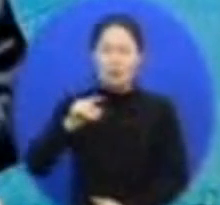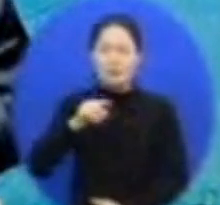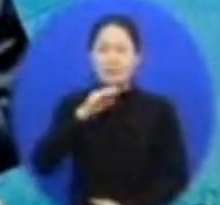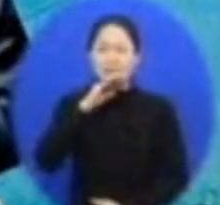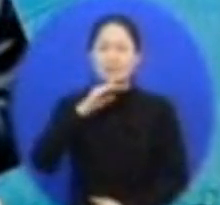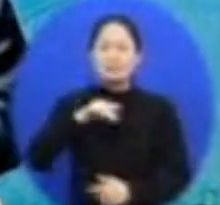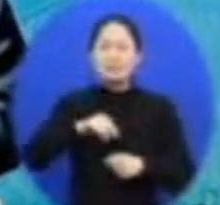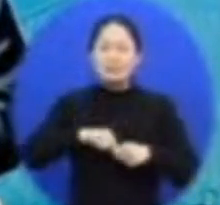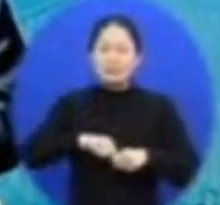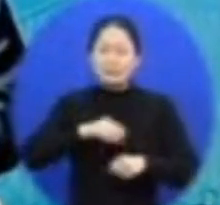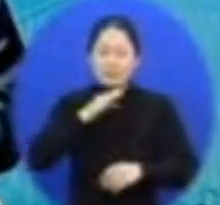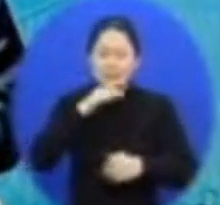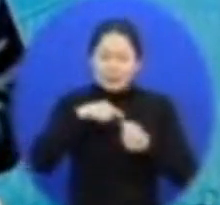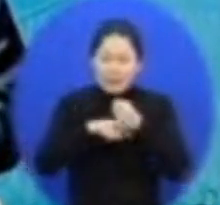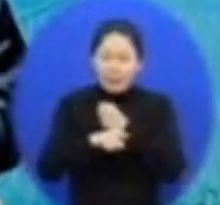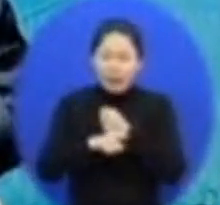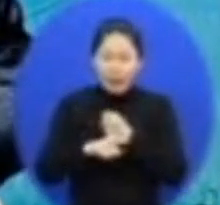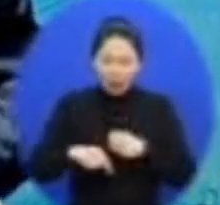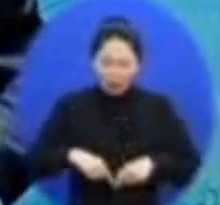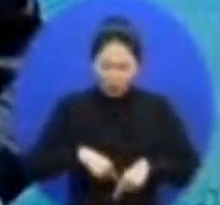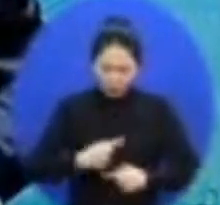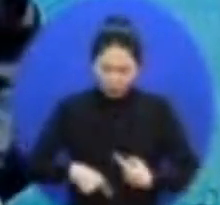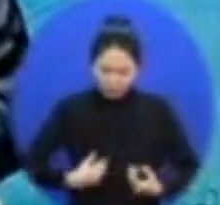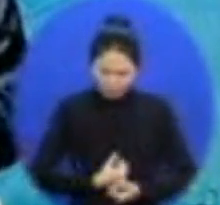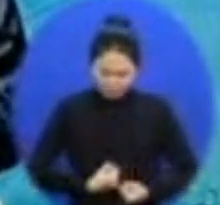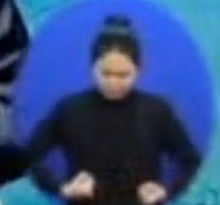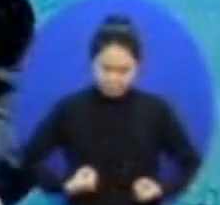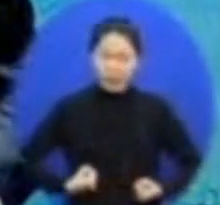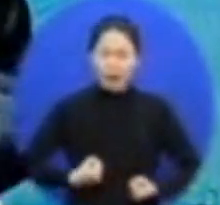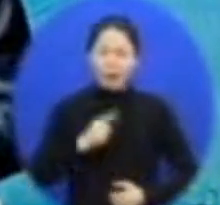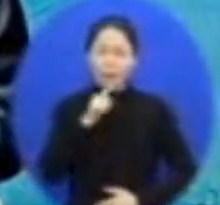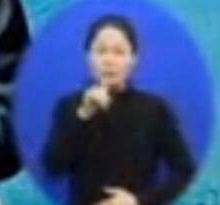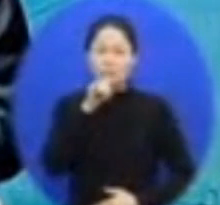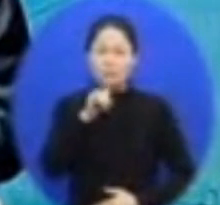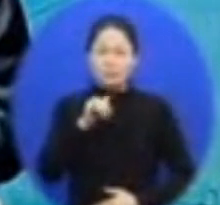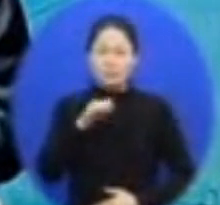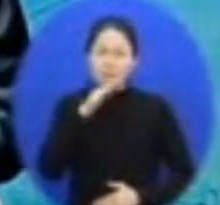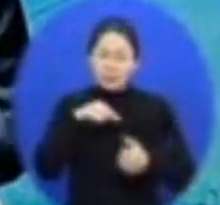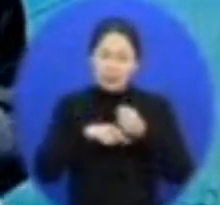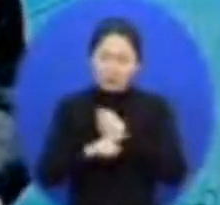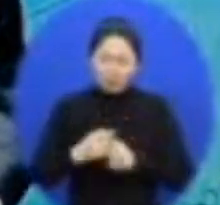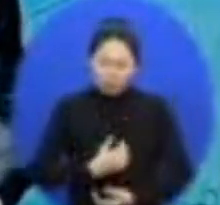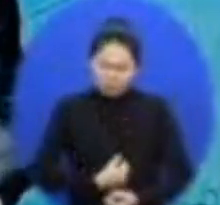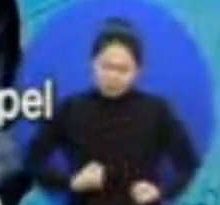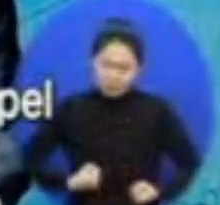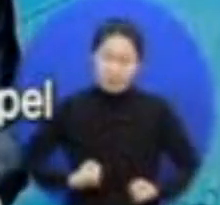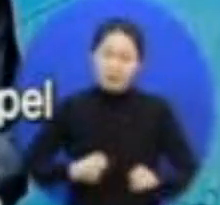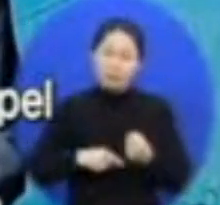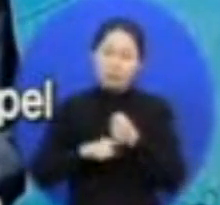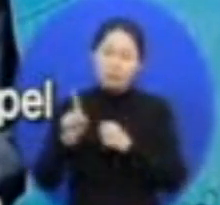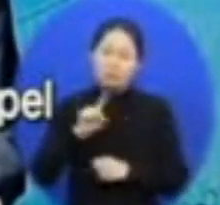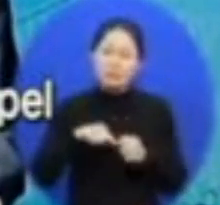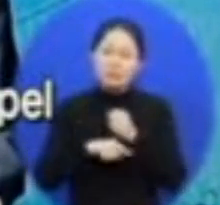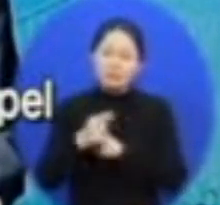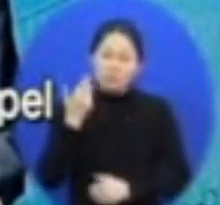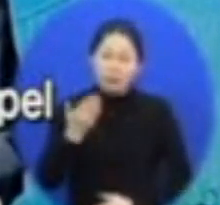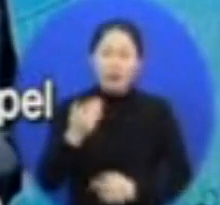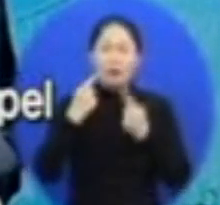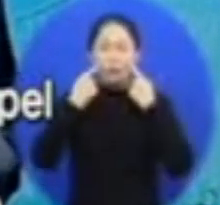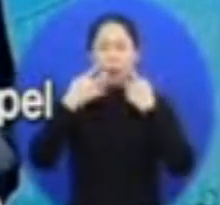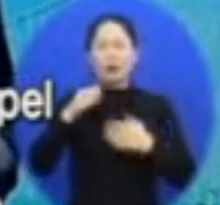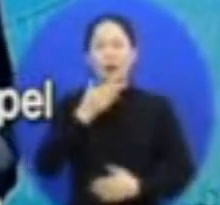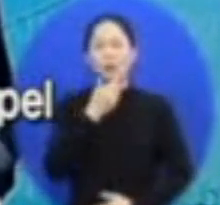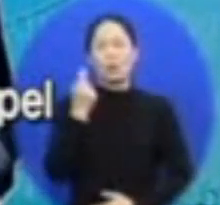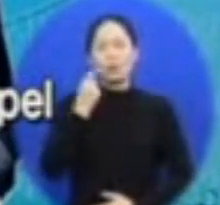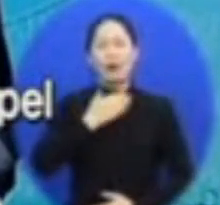이라고 하셨어요 그럼 이 진리의 허리띠를 뛴다는 게 무슨 말인가 정확한 복음을 알고